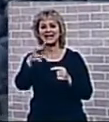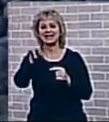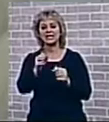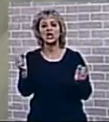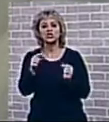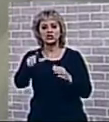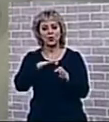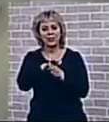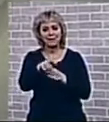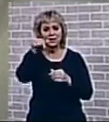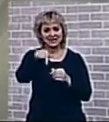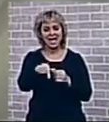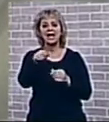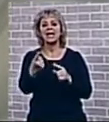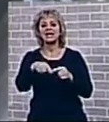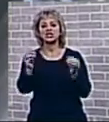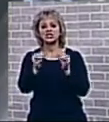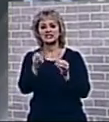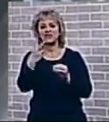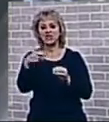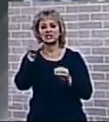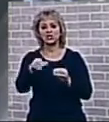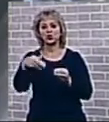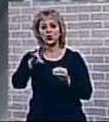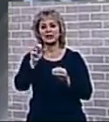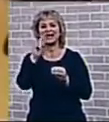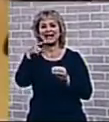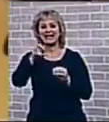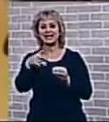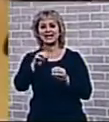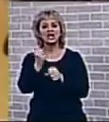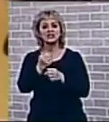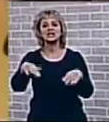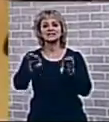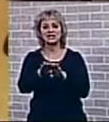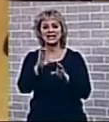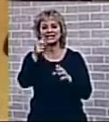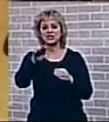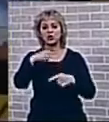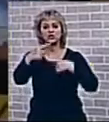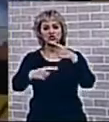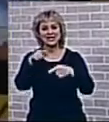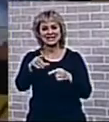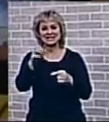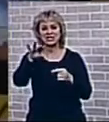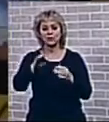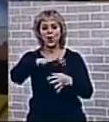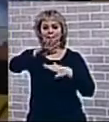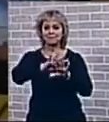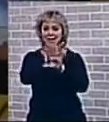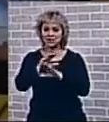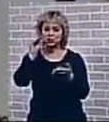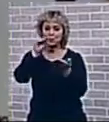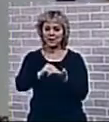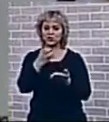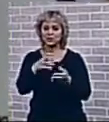зиму склад набивают дополна, это 10-12 тысяч тонн клинкера. Делается он так. Сырье проходит через сырьевую мельницу и